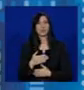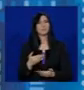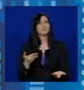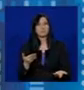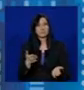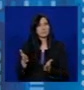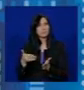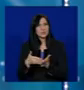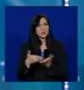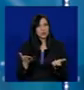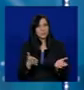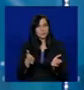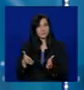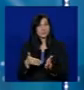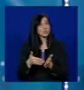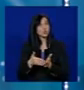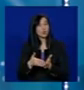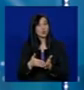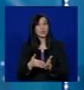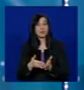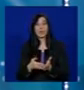Така. Защото ги изваждаме на